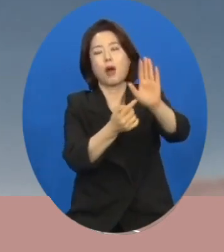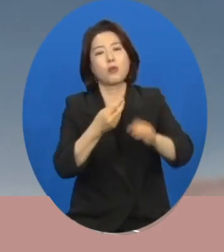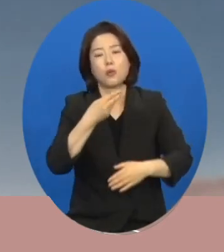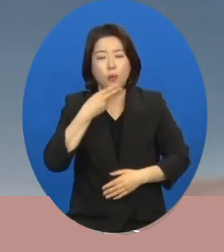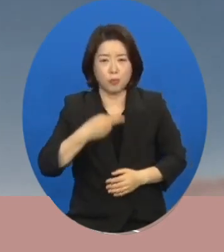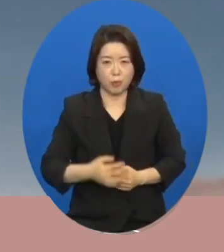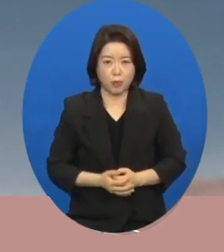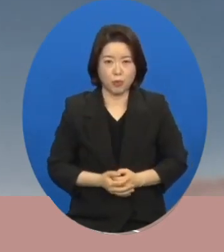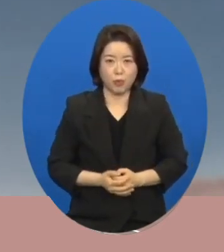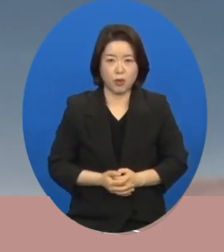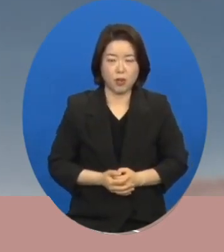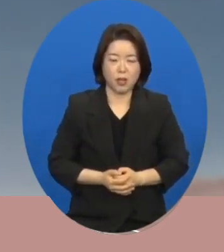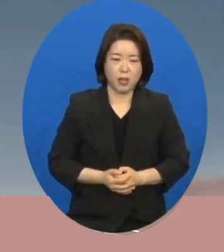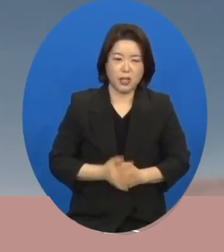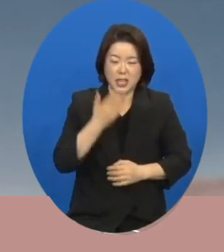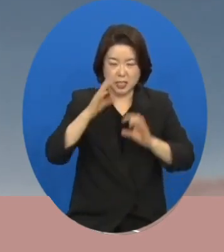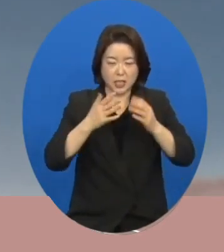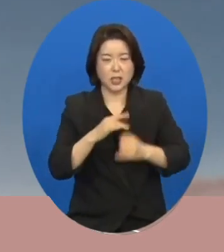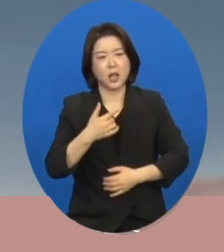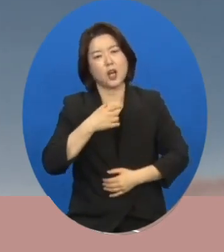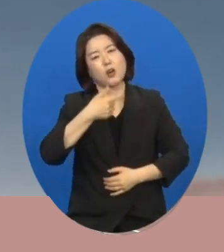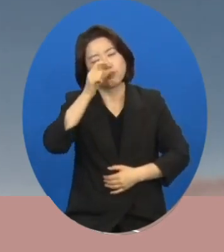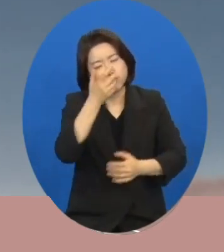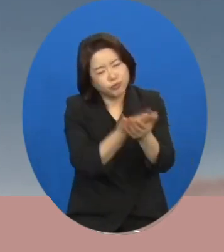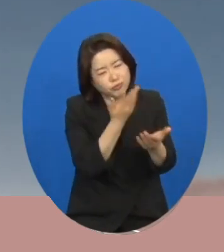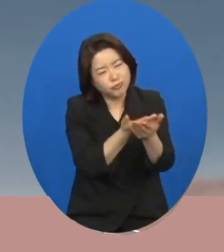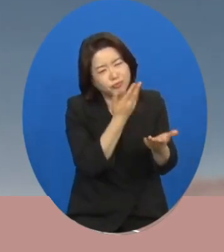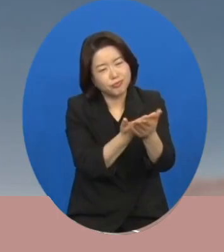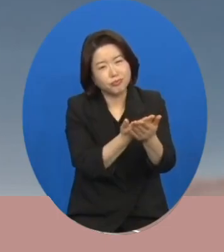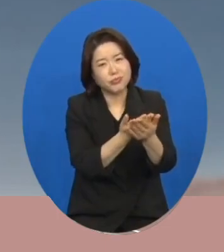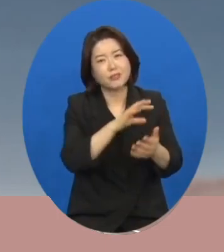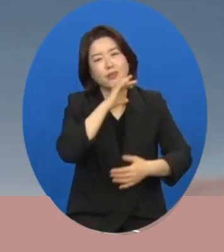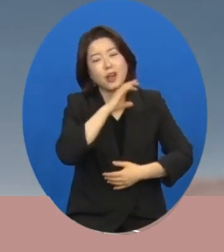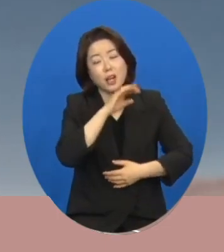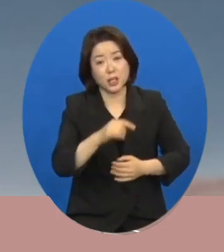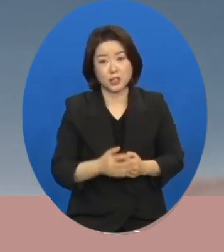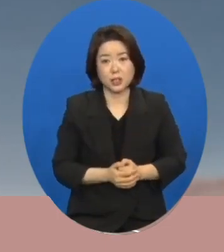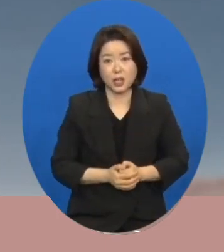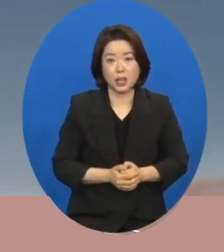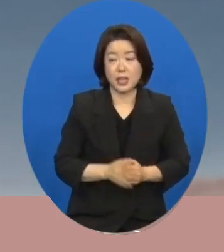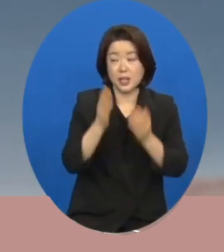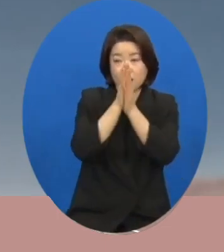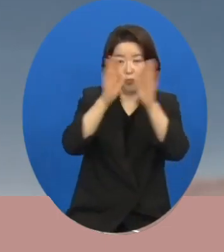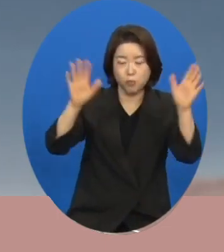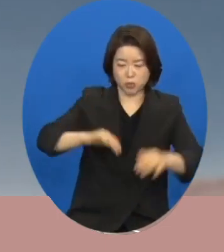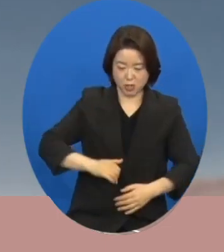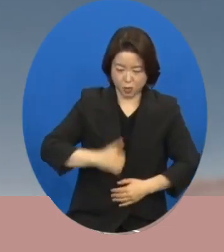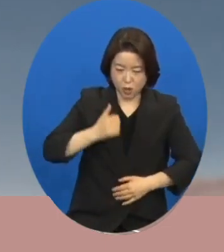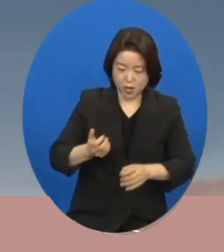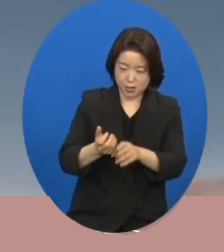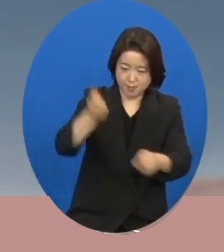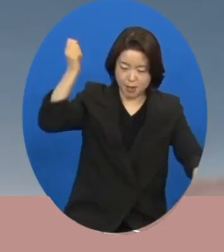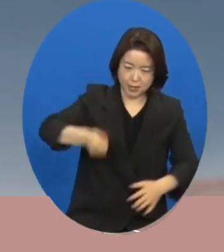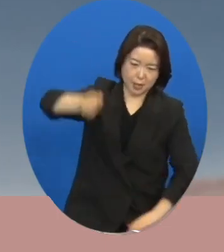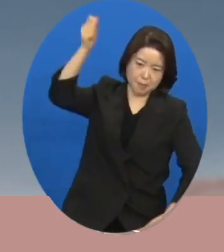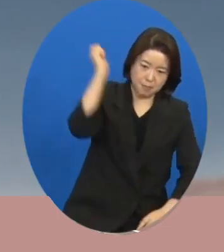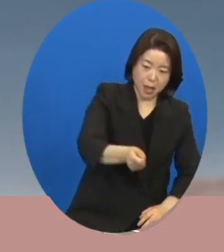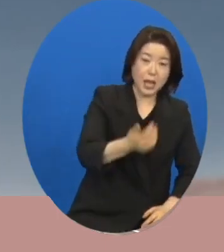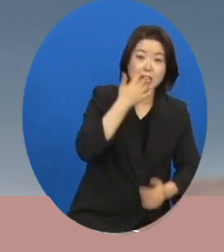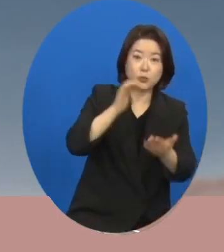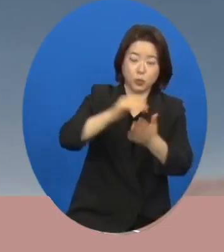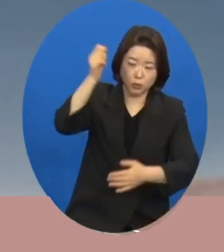하도 사람들이 물을 달라고 하니까 분노하면서 막대기로 반석을 쳤어요 원래 하나님은 말만 하라고 했는데 막대기를